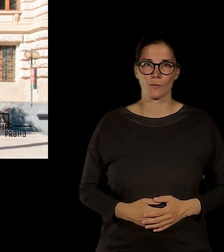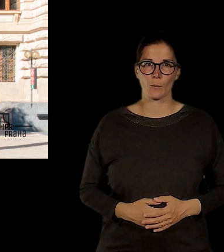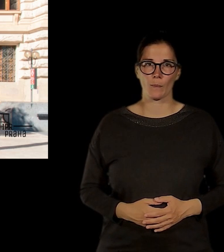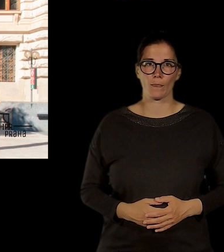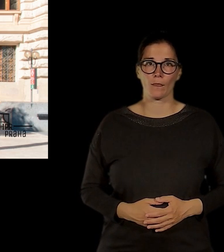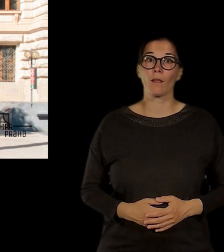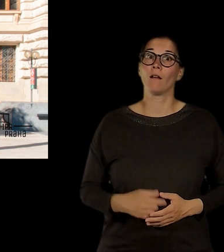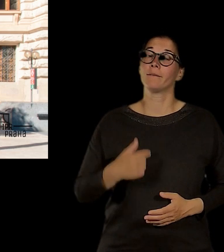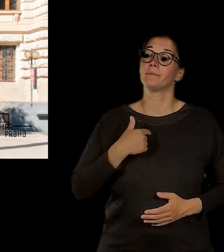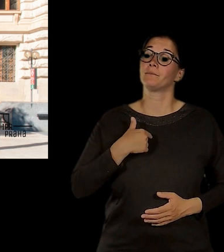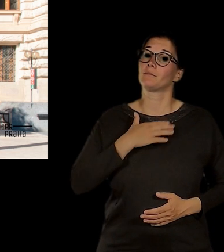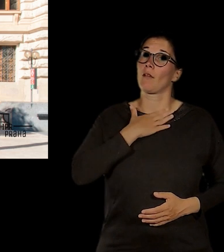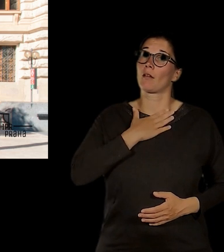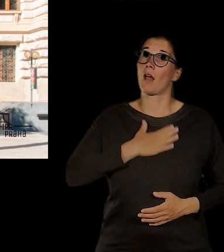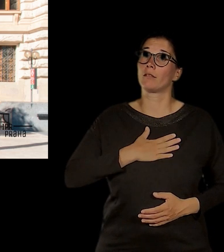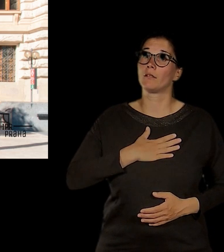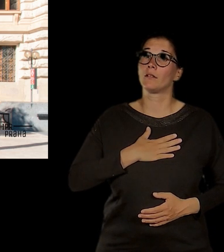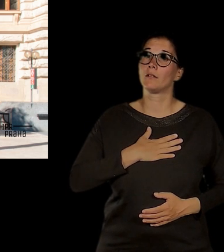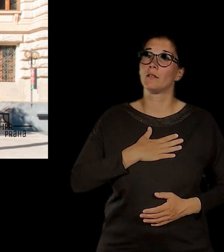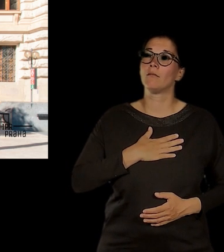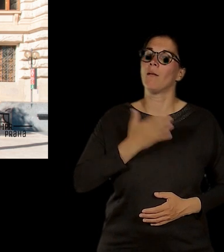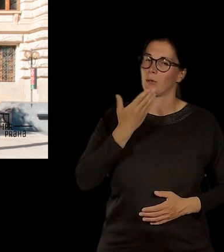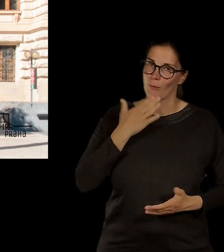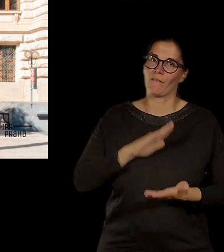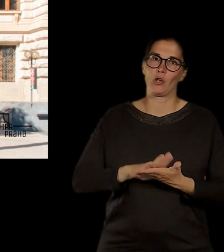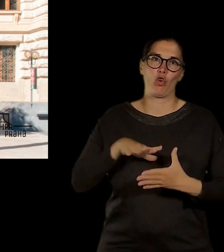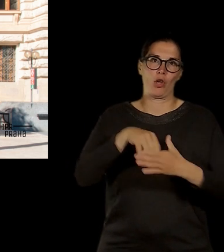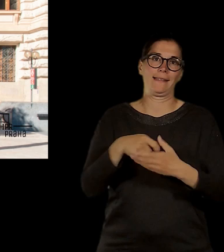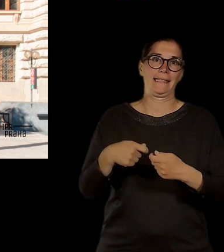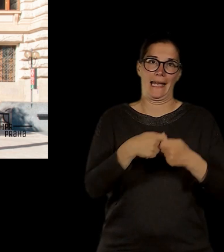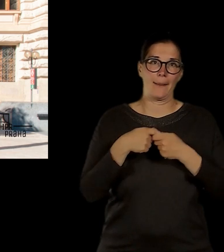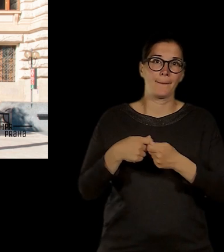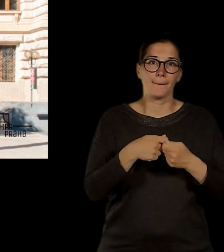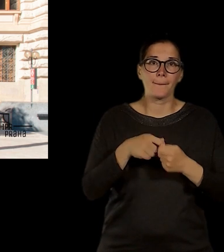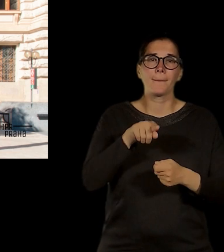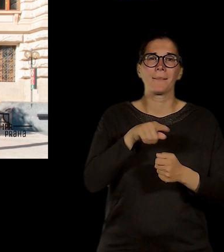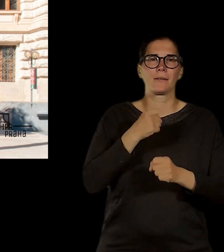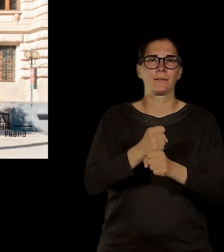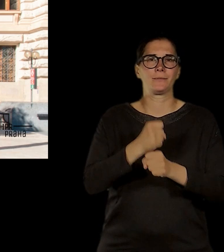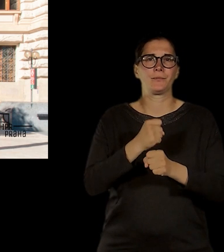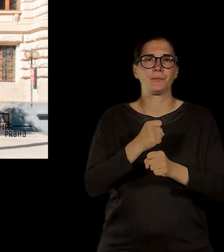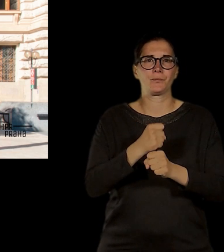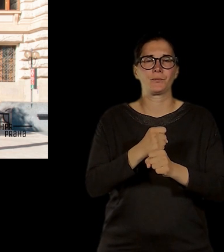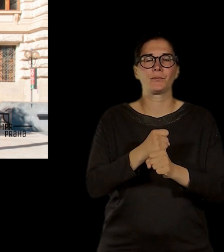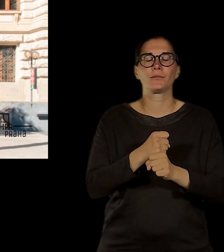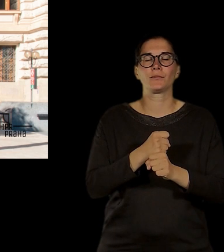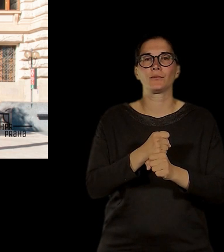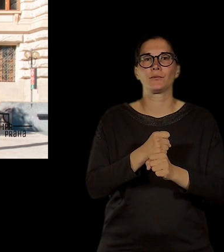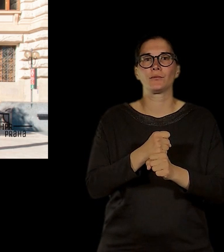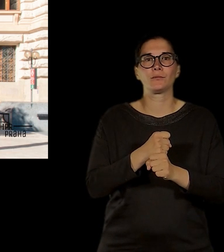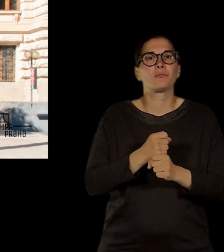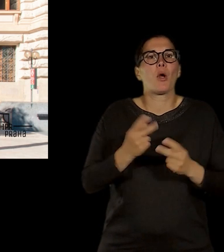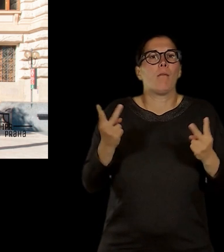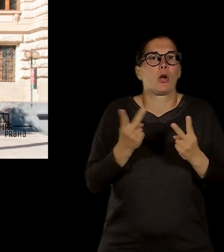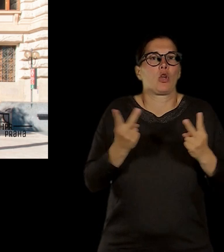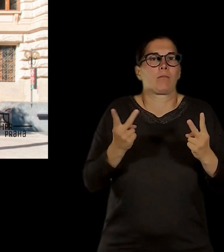mám tu čest, že jsem vlastně byl součástí týmu, který pracoval vlastně na podobné